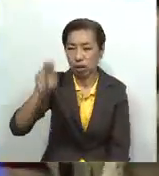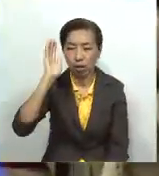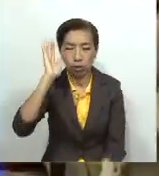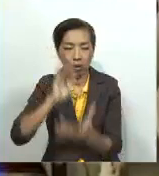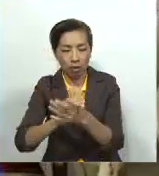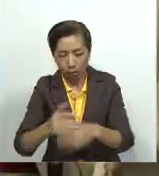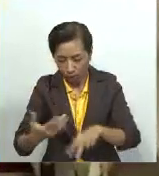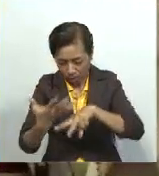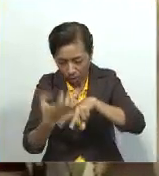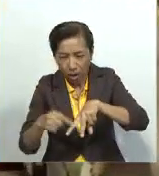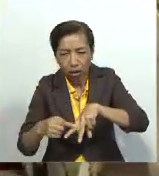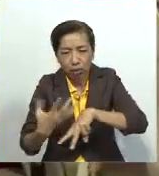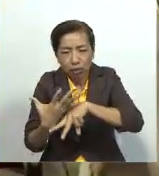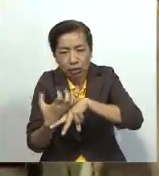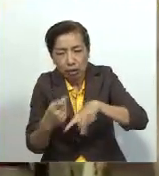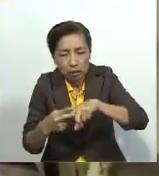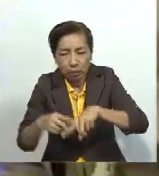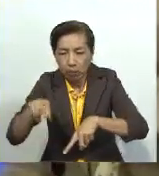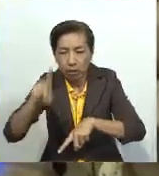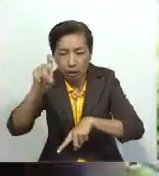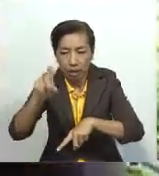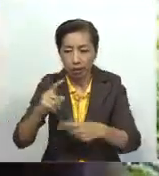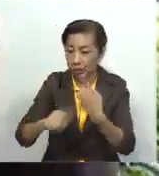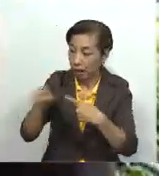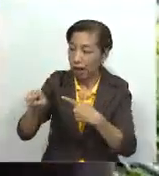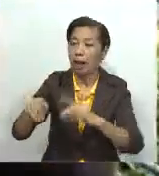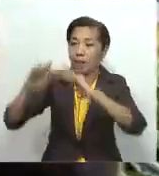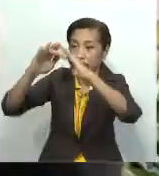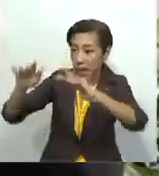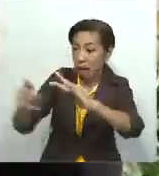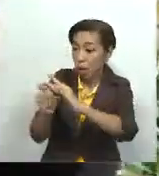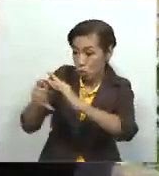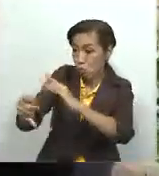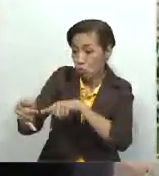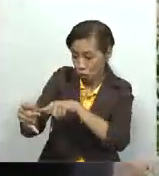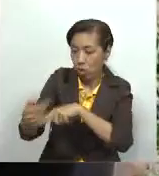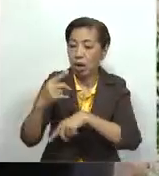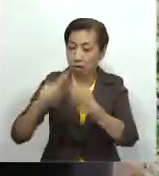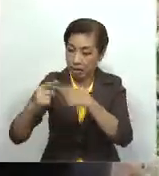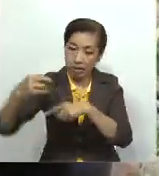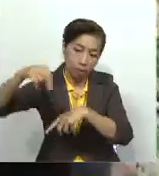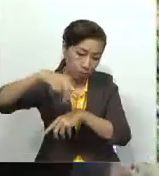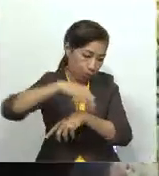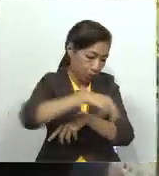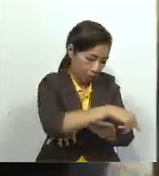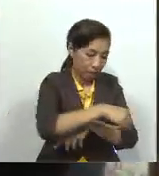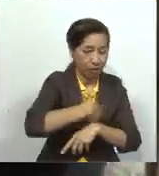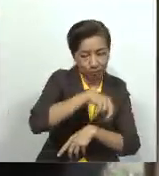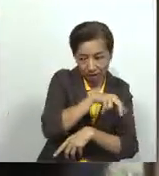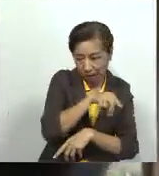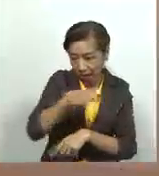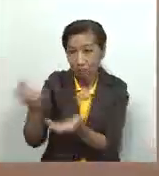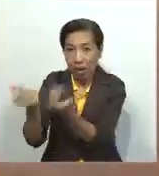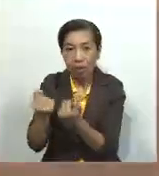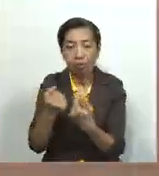วเพื่อนที่ไปด้วยกันจึงทำที่พักไว้กลางป่าแล้วก็ให้รออยู่ที่จุดเดิมหลังจากหาอึ่งเสร็จเดี๋ยวจะลงมารับแต่ว่าพอเ